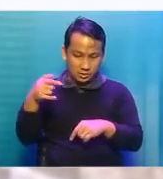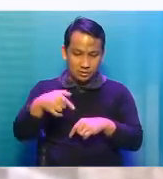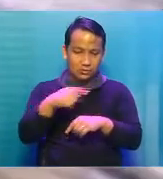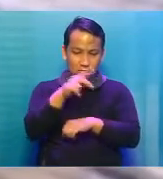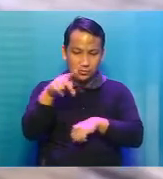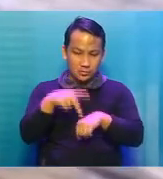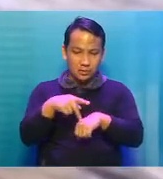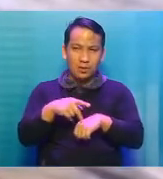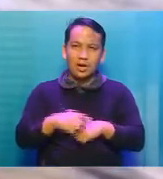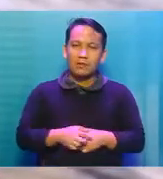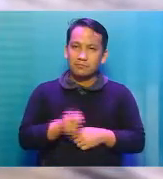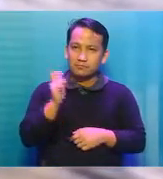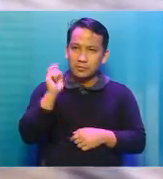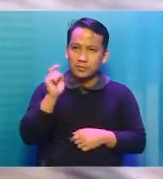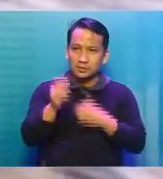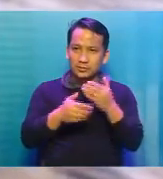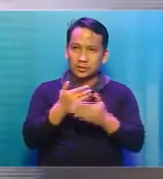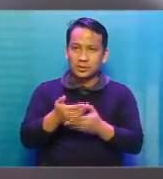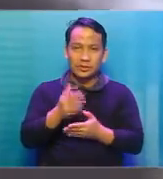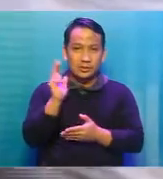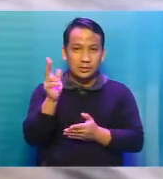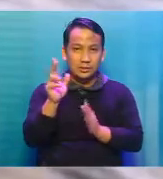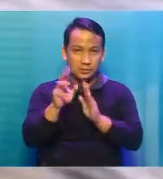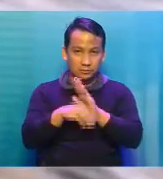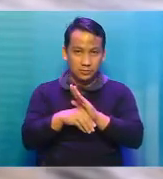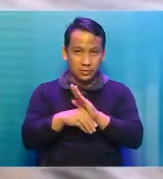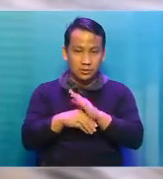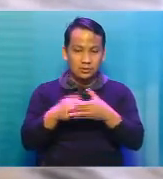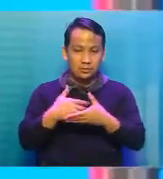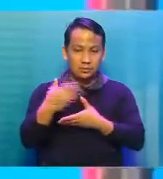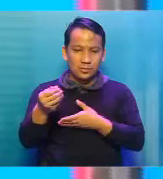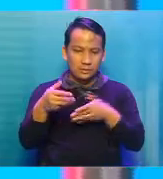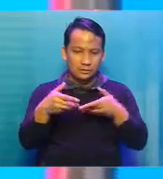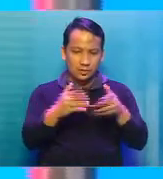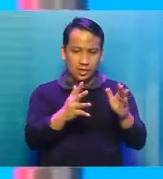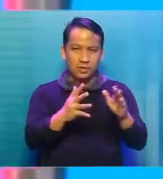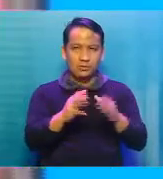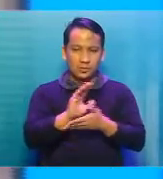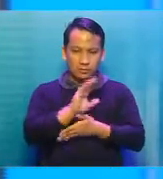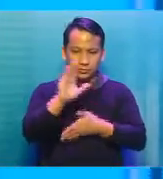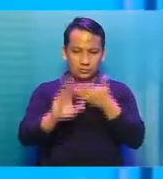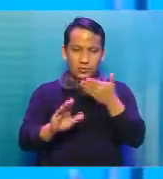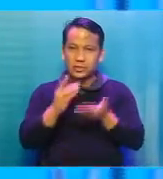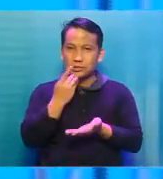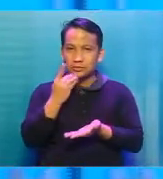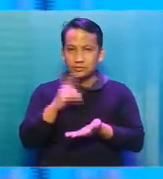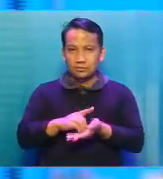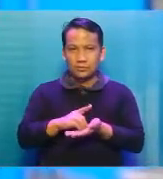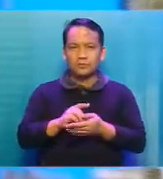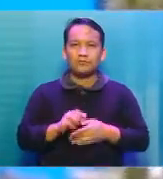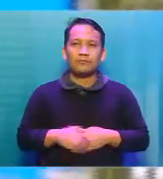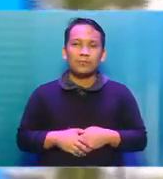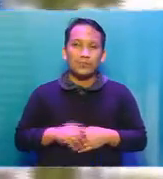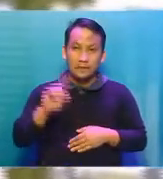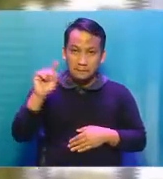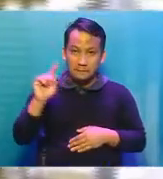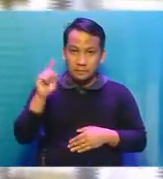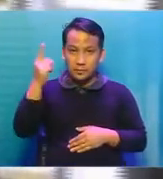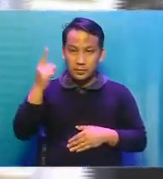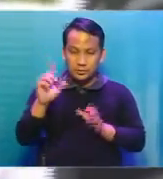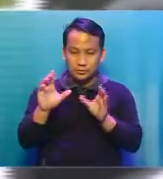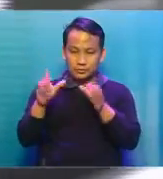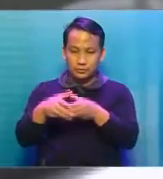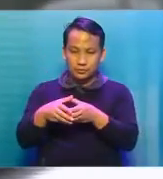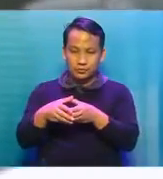bansa. 30 minuto lang daw ang aabutin sa pag-release ng mga ito kung kumpleto ang lahat ng papeles. The first batch